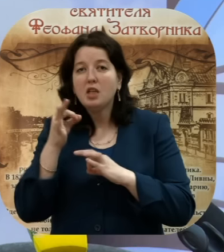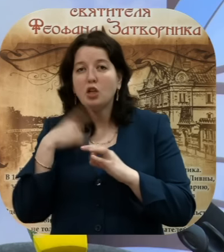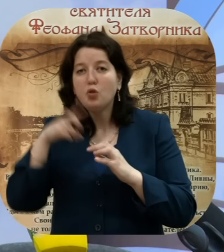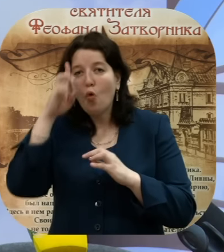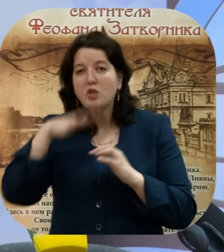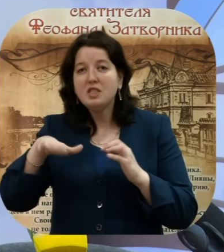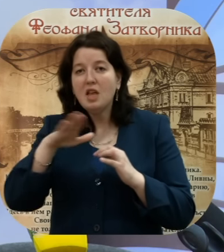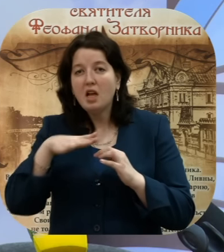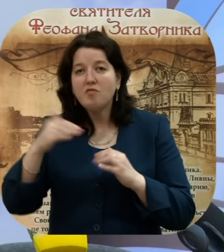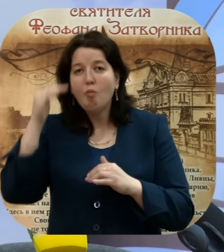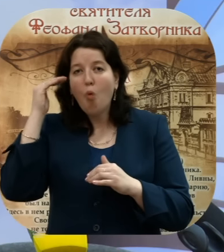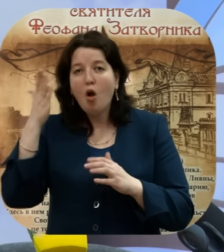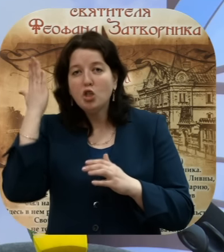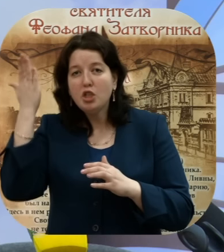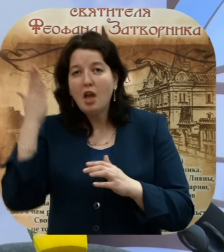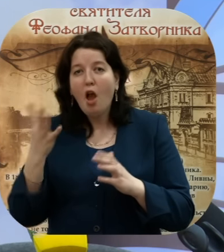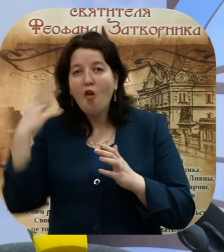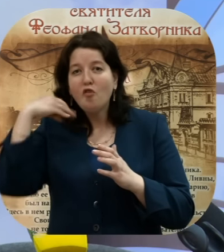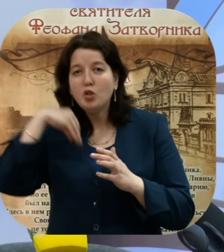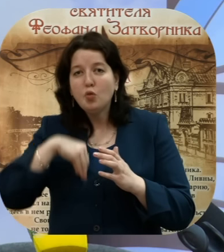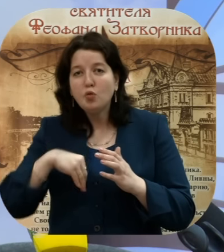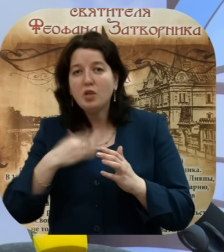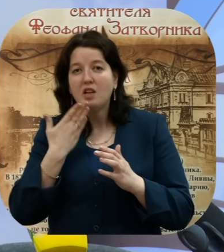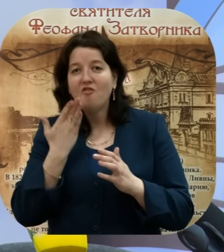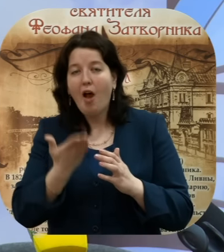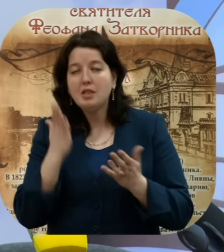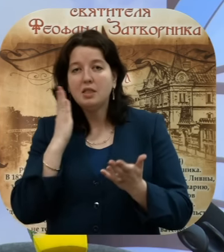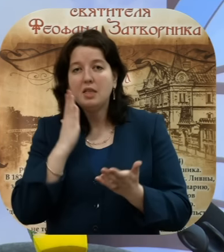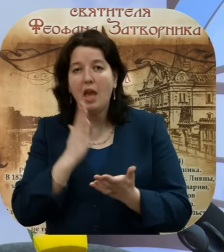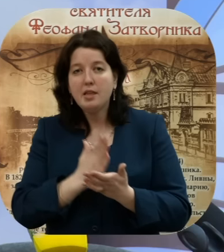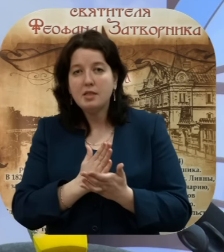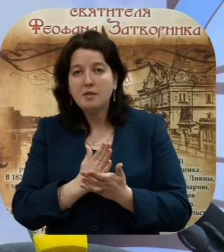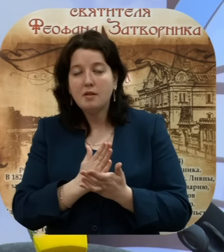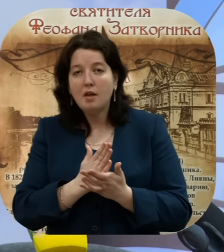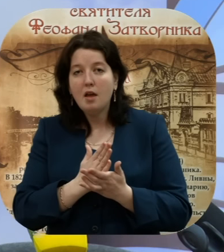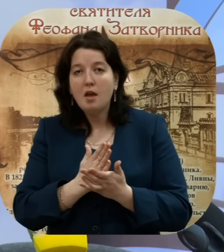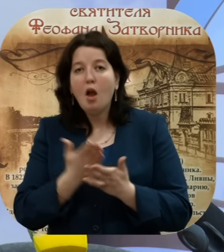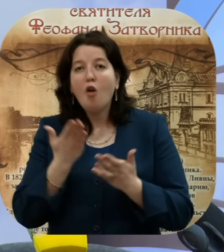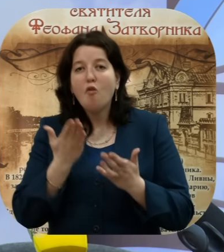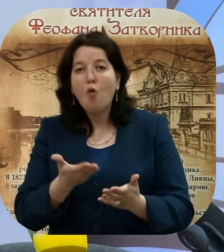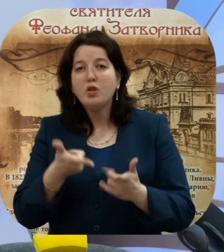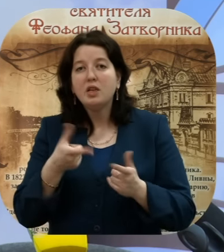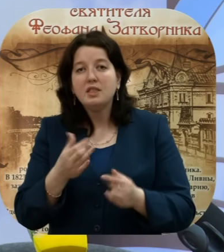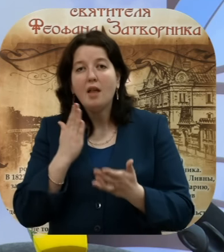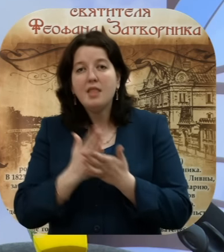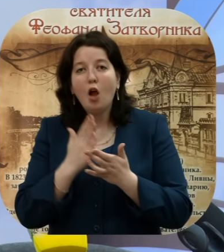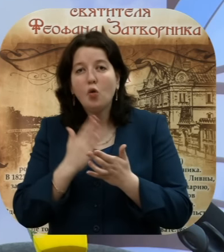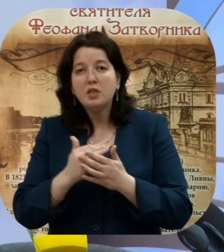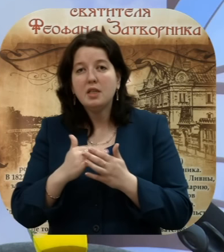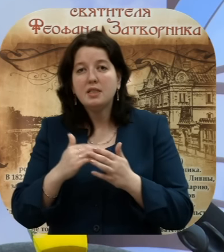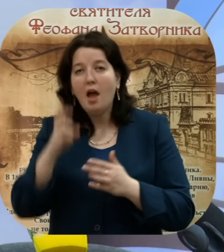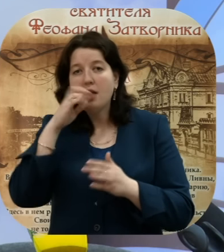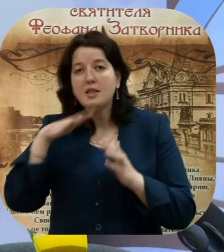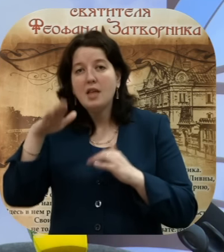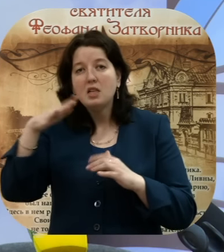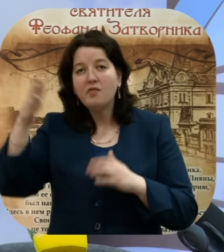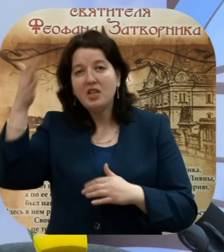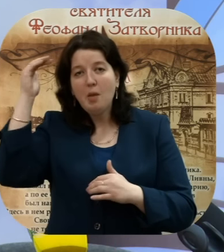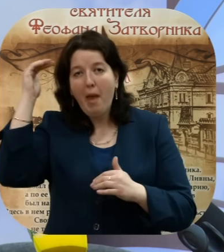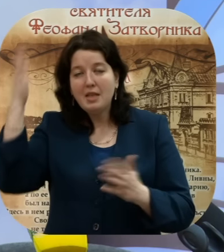Божие внутрь вас есть». Оказывается, вот где Царство Небесное,